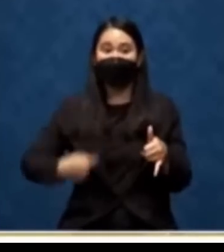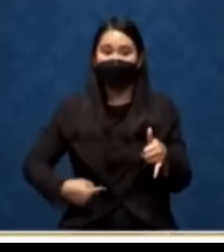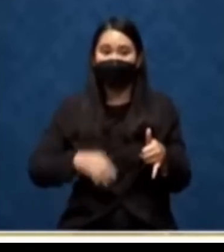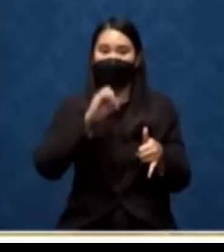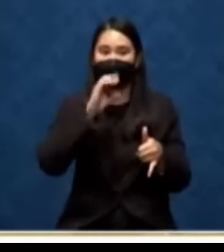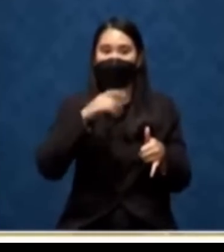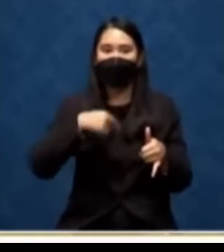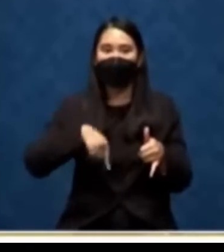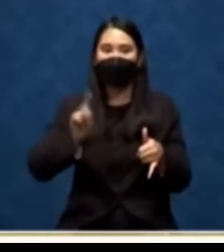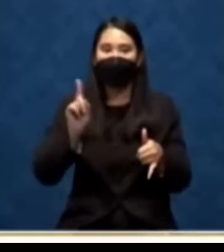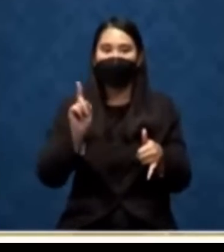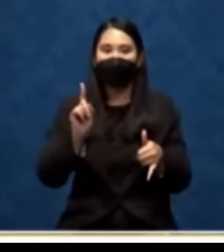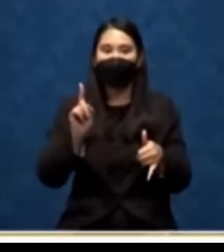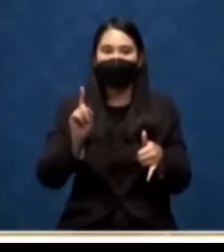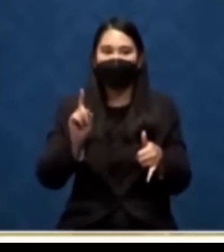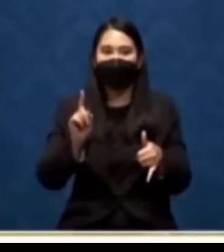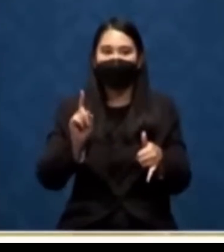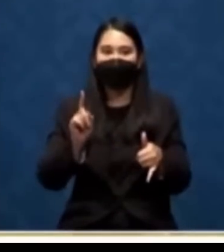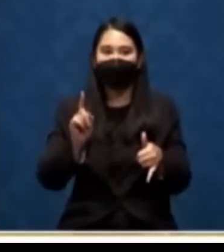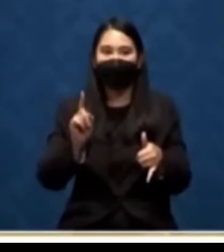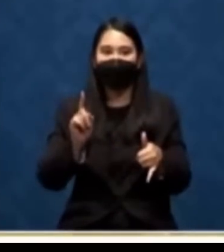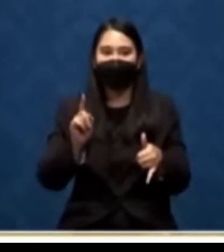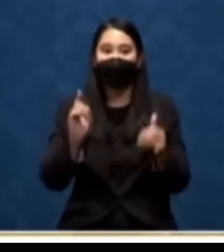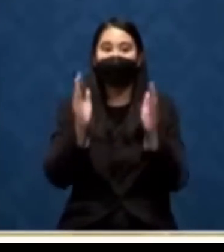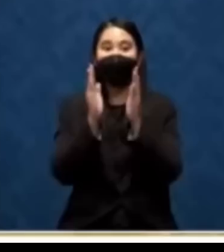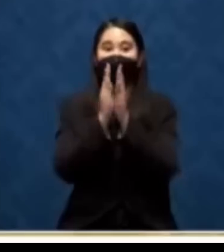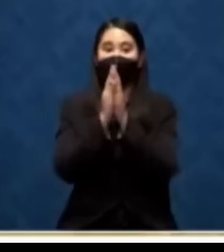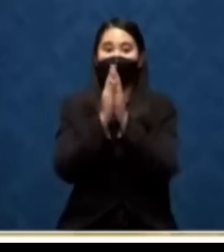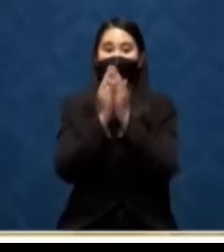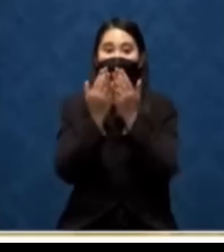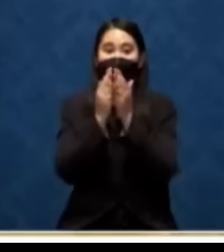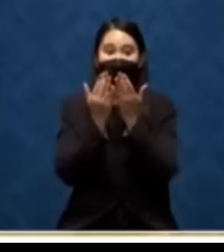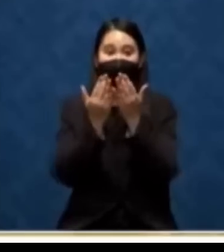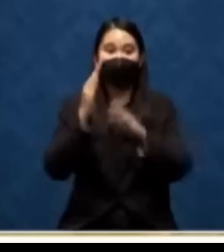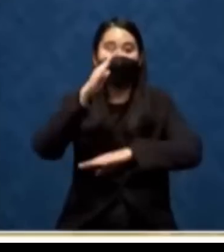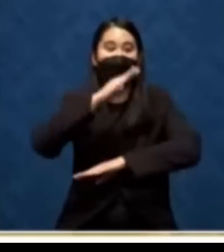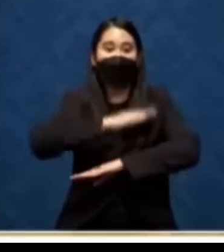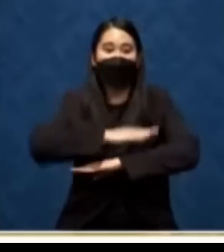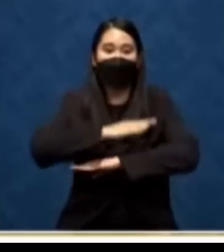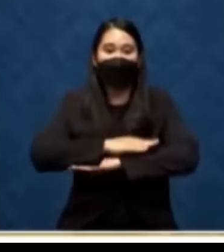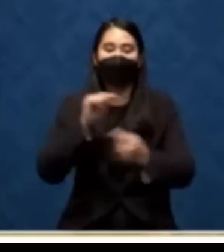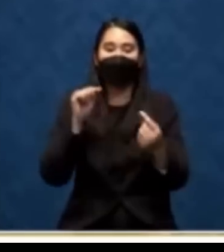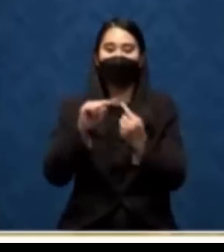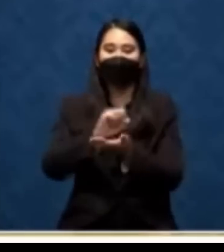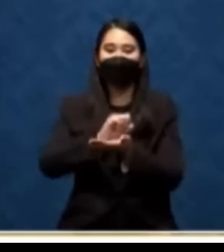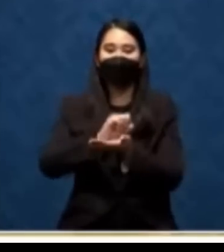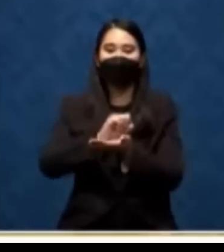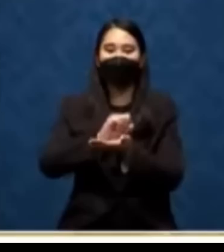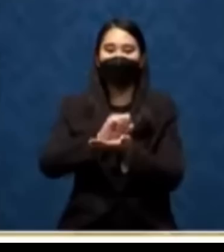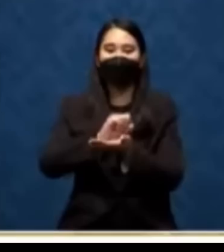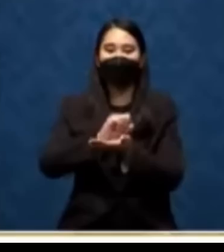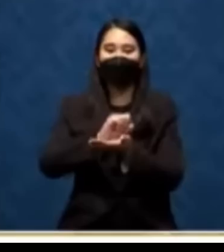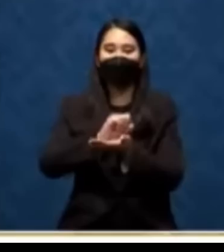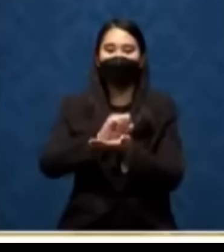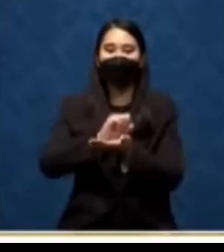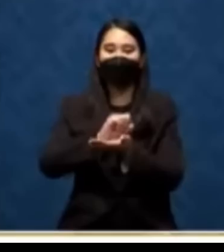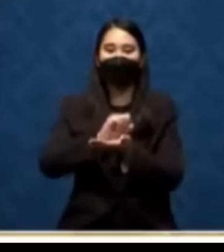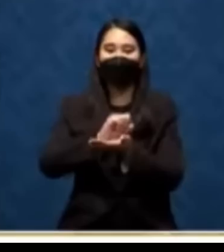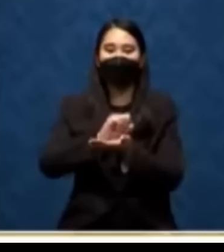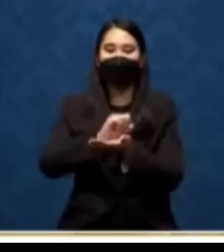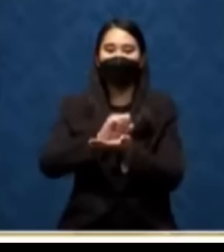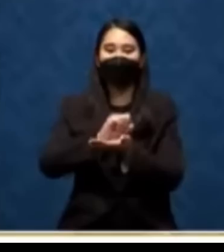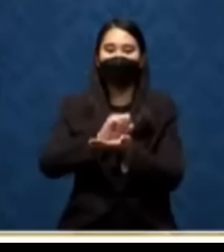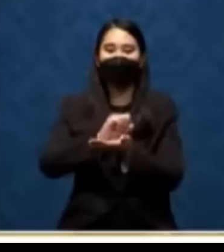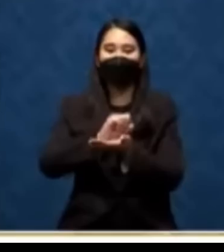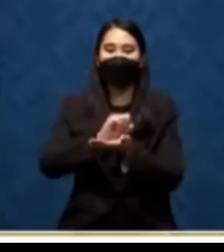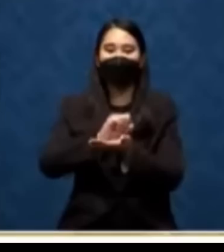ปปรากฏครับปรากฏในหนังสือที่ถูกจัดพิมพ์ขึ้นโดยสถาบันที่มีความเชื่อมโยงกับทางการจีนด้วยเ